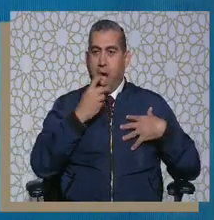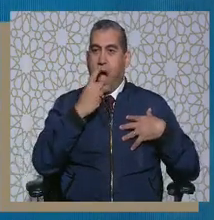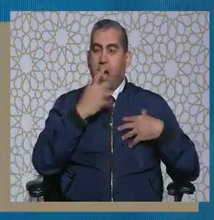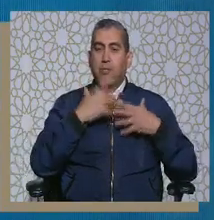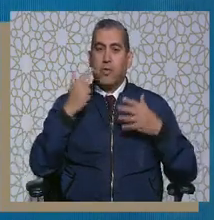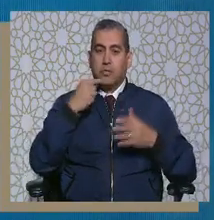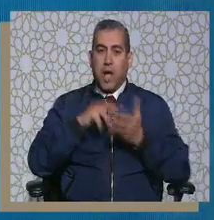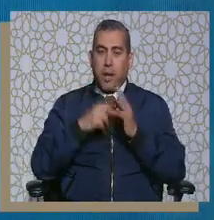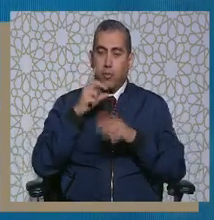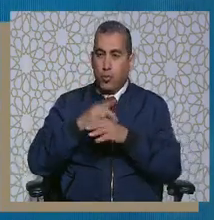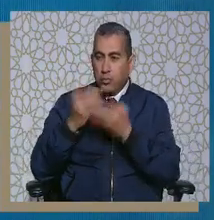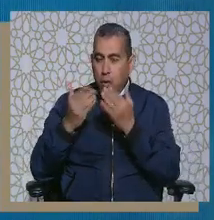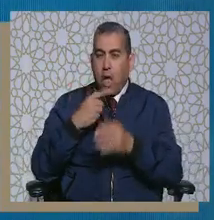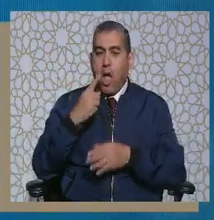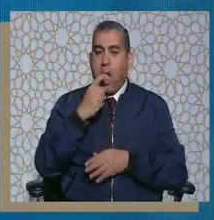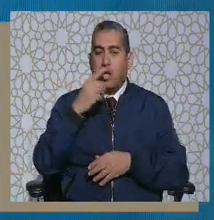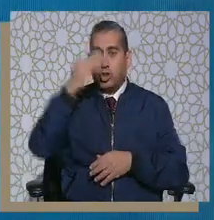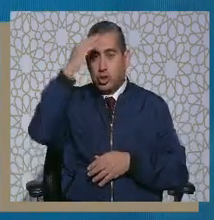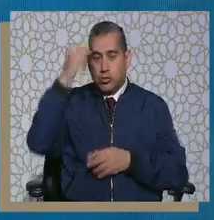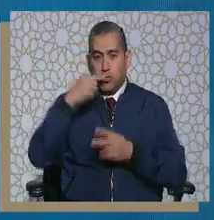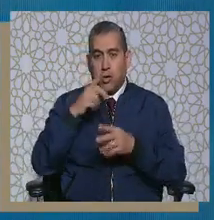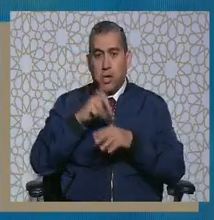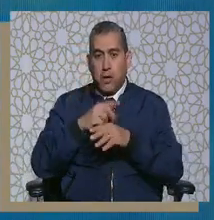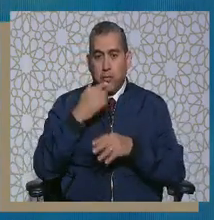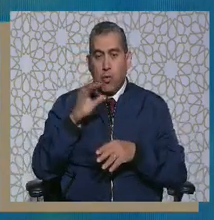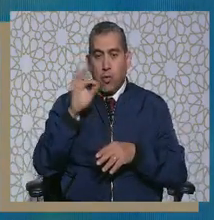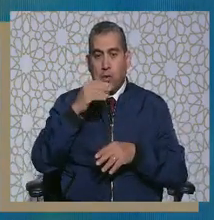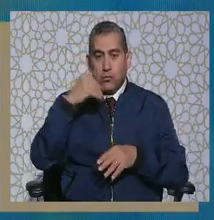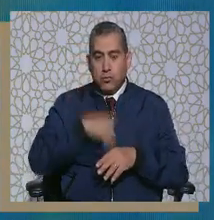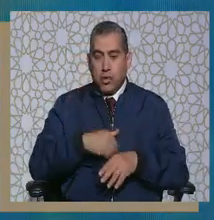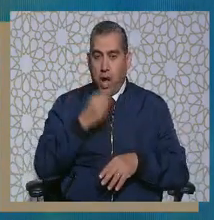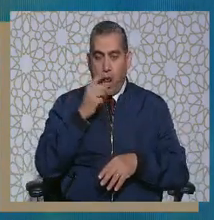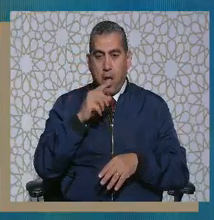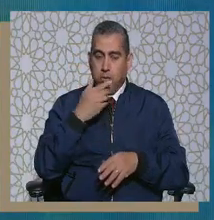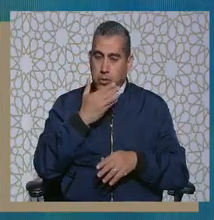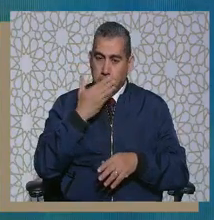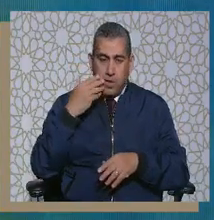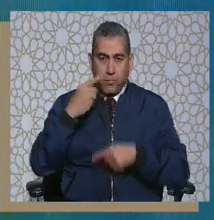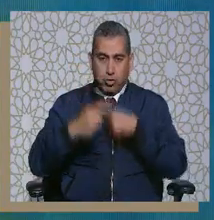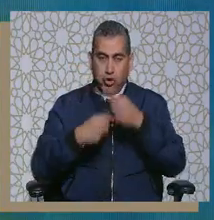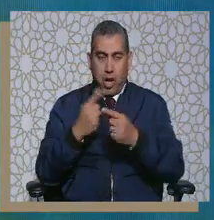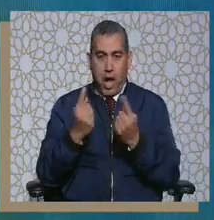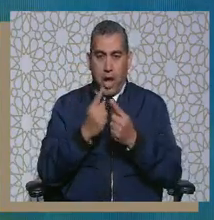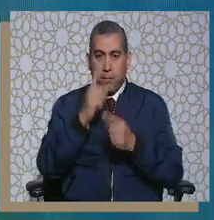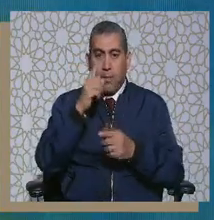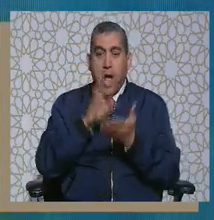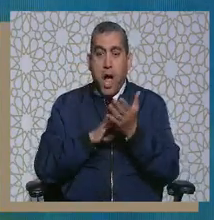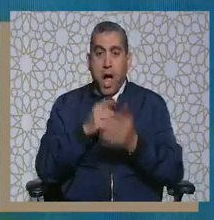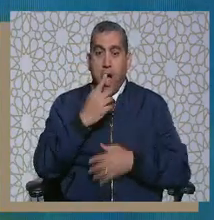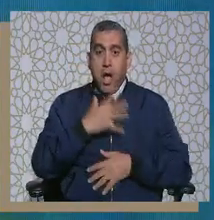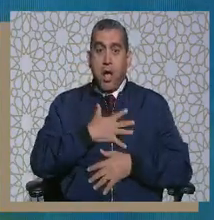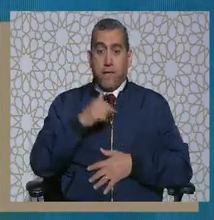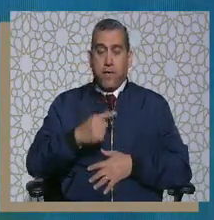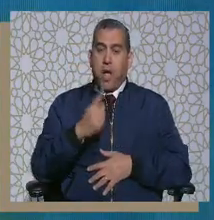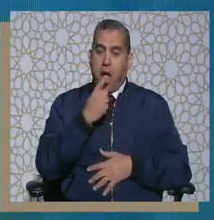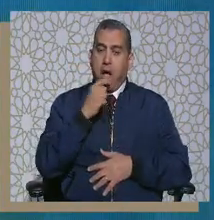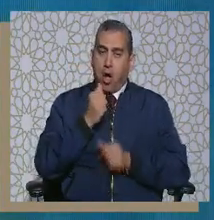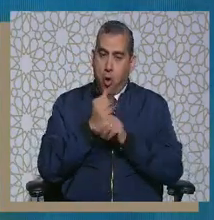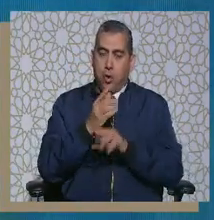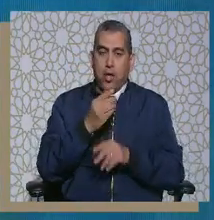حاصل ده بخاخه دي لا منها شيء الى داخل جوف الانسان الذي يمكن ان يفطره فبيبقى